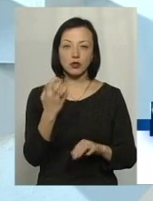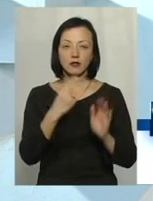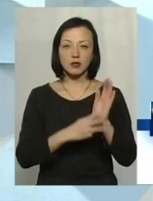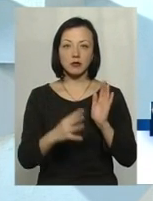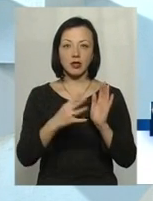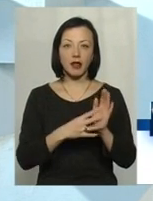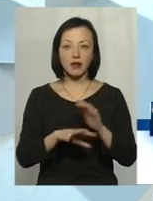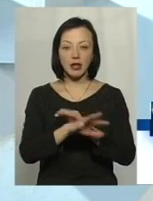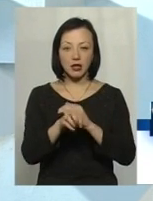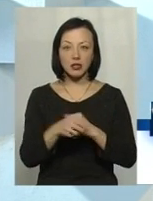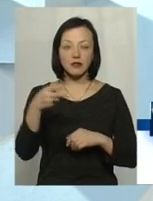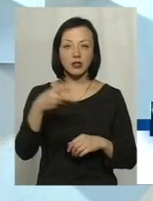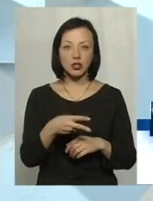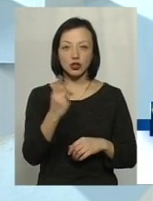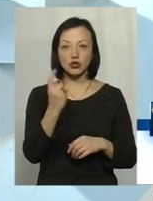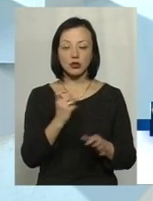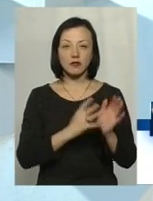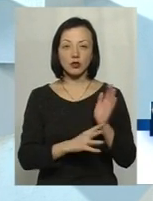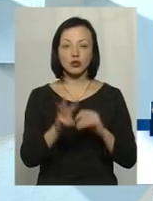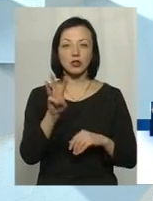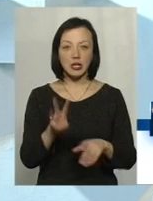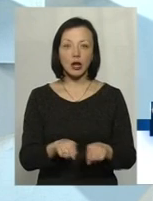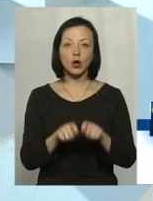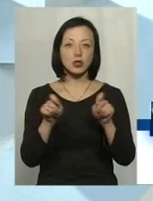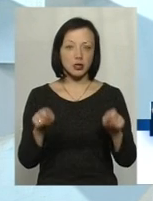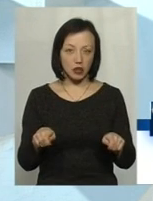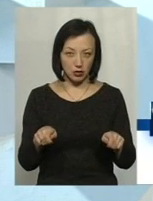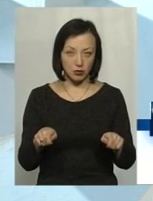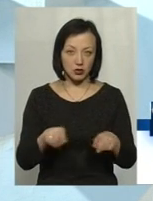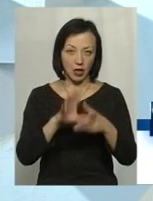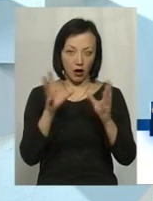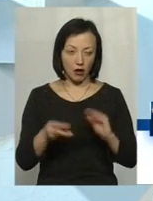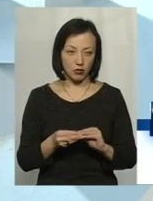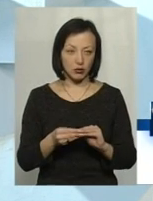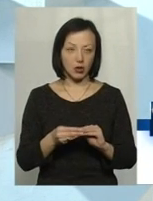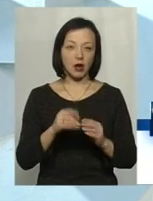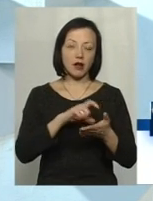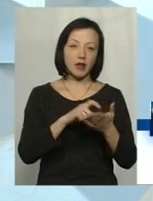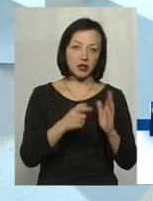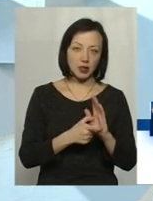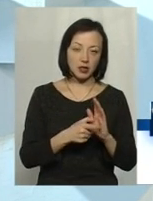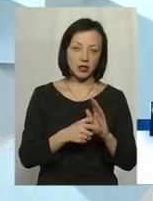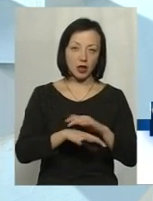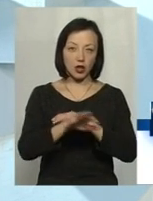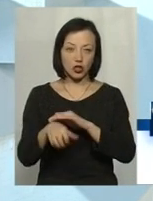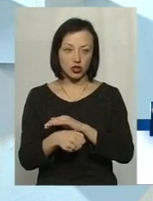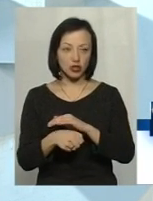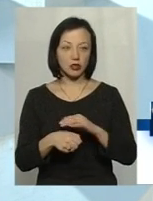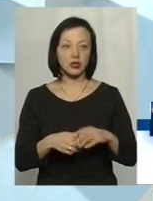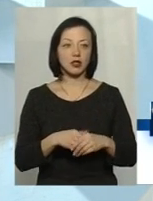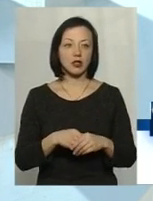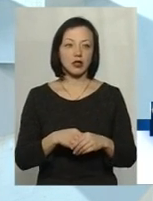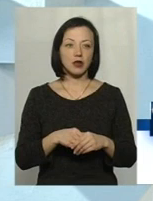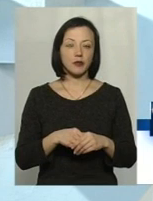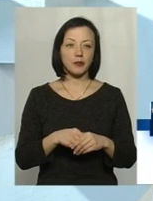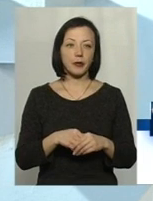6589 крадіжок, з яких 2193 розкрито, це в загальному. Квартирні крадіжки, тобто крадіжки